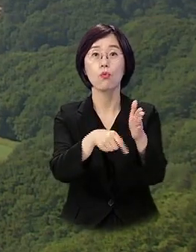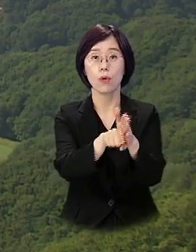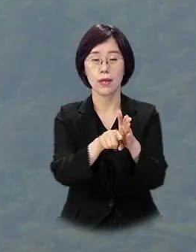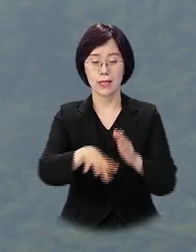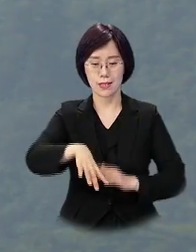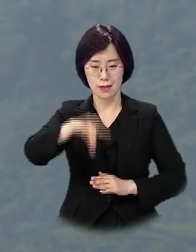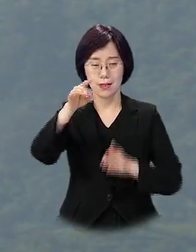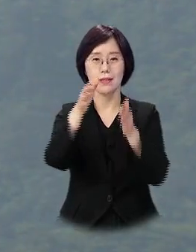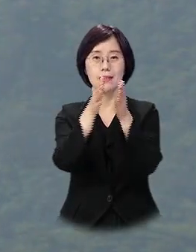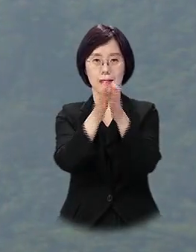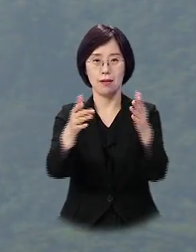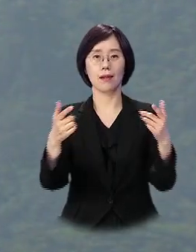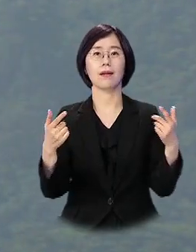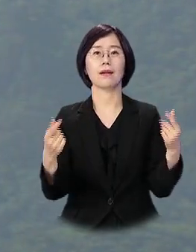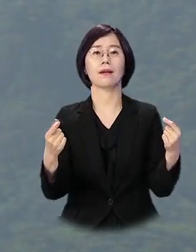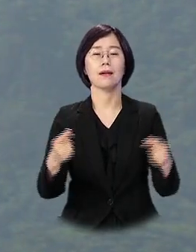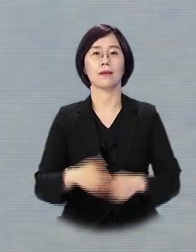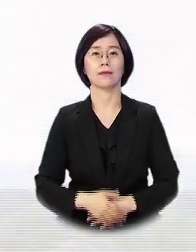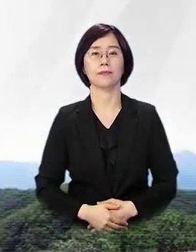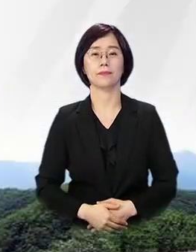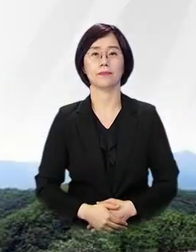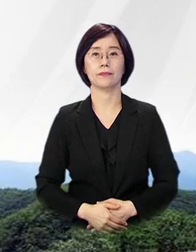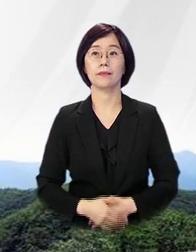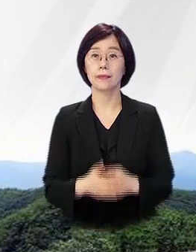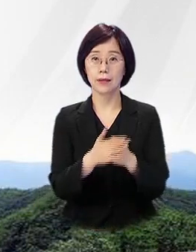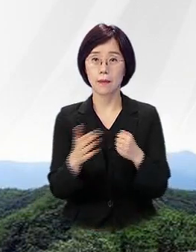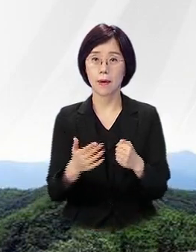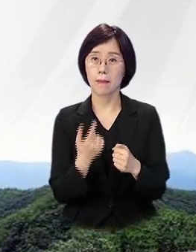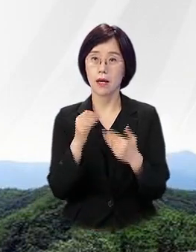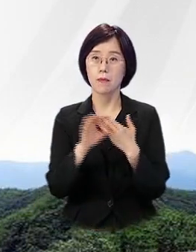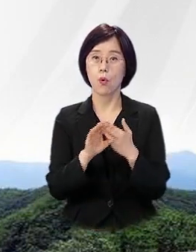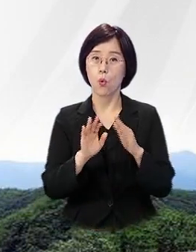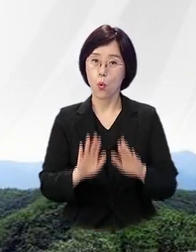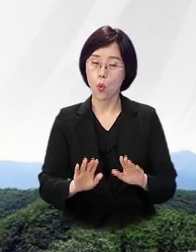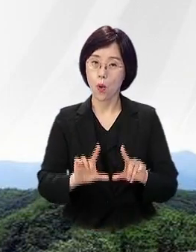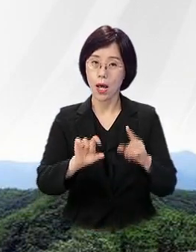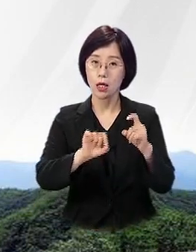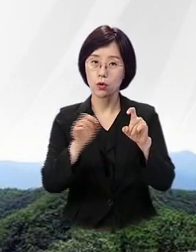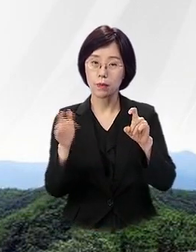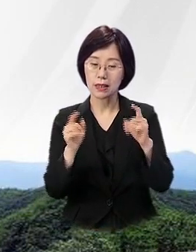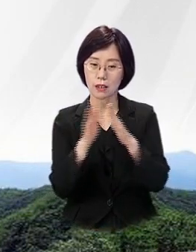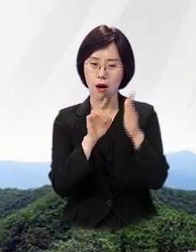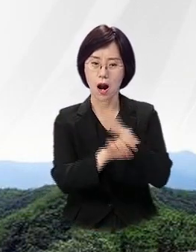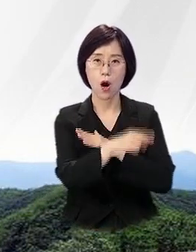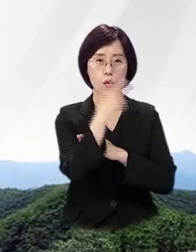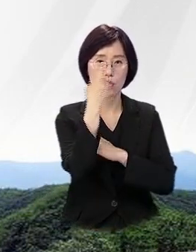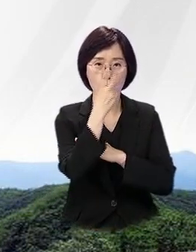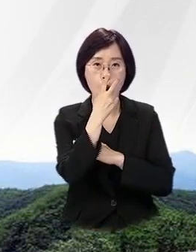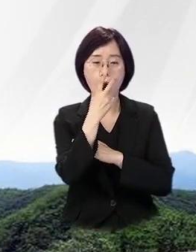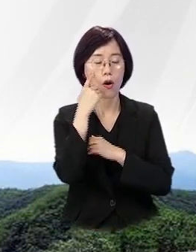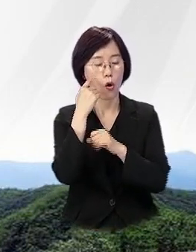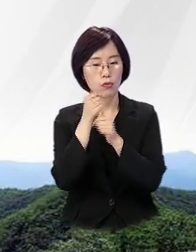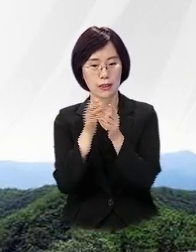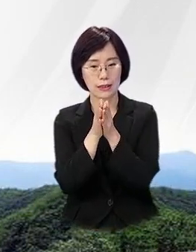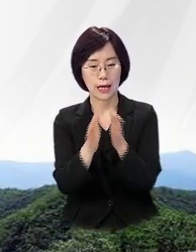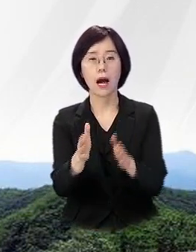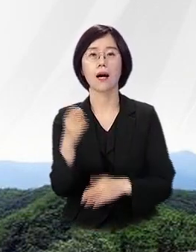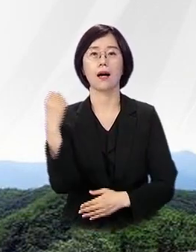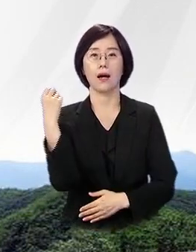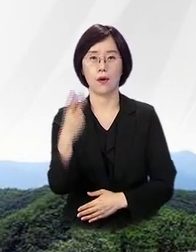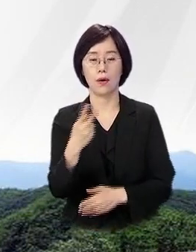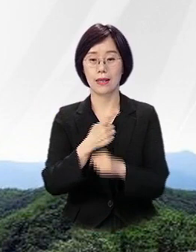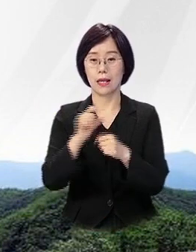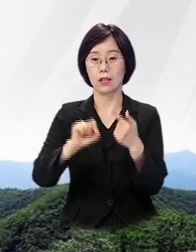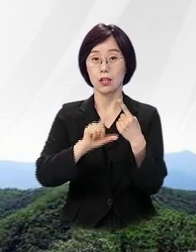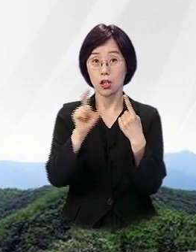첫 걸음을 떼는 셈입니다 따라서 이러면 오늘 10월부터 현장조사를 비롯한 조사 용역이 진행되고